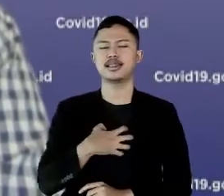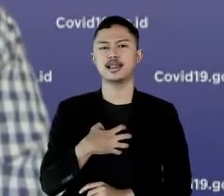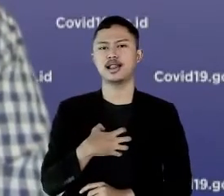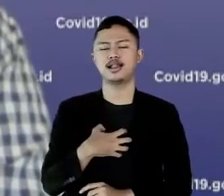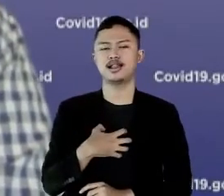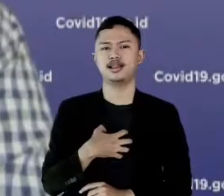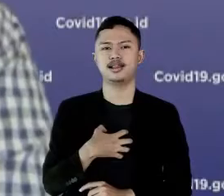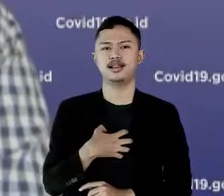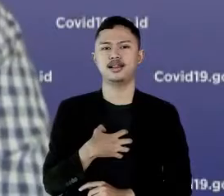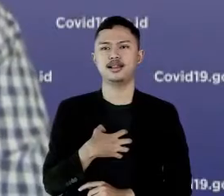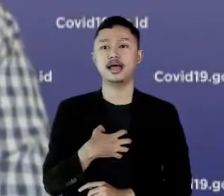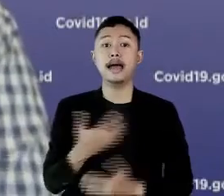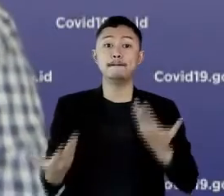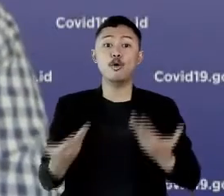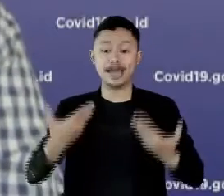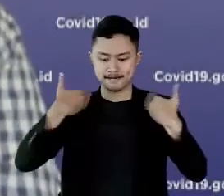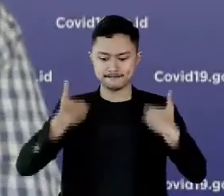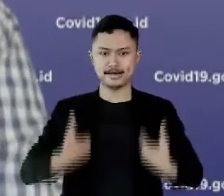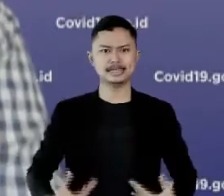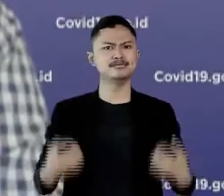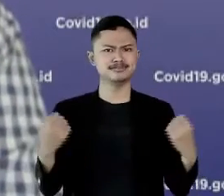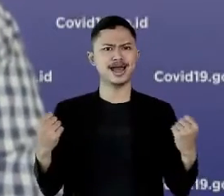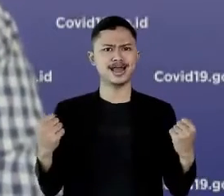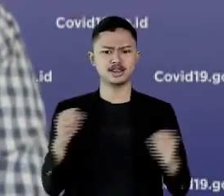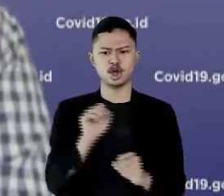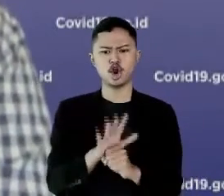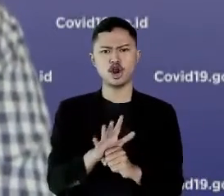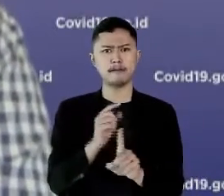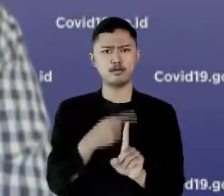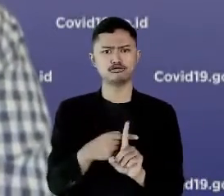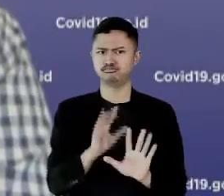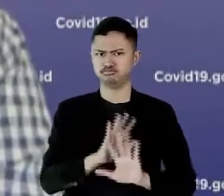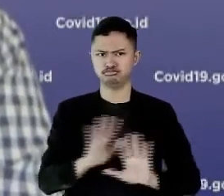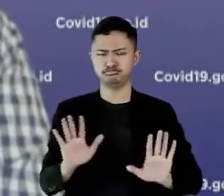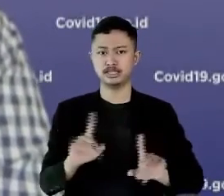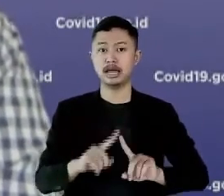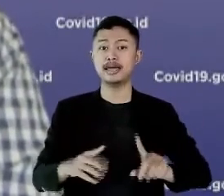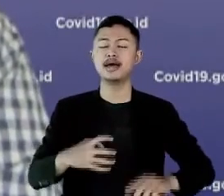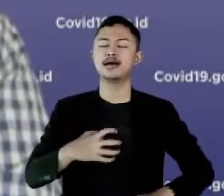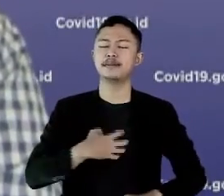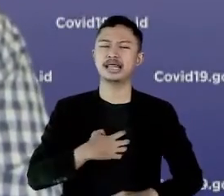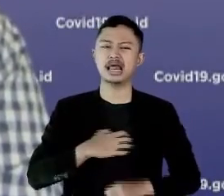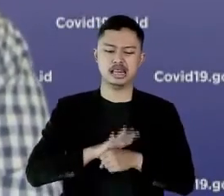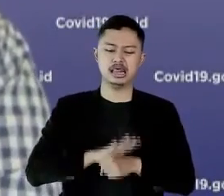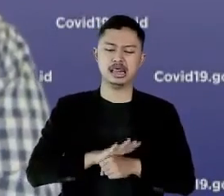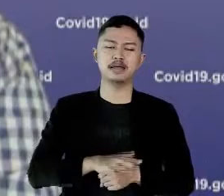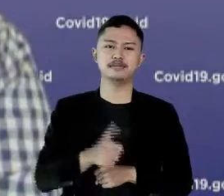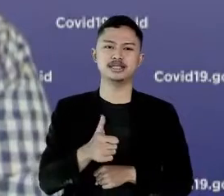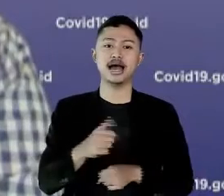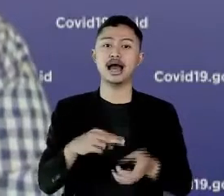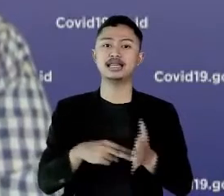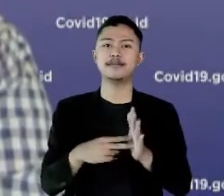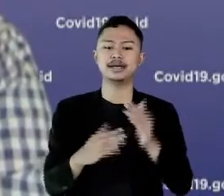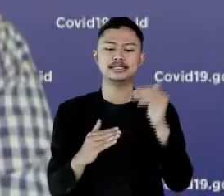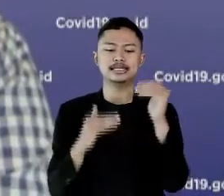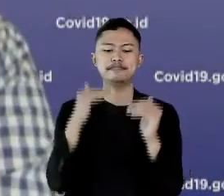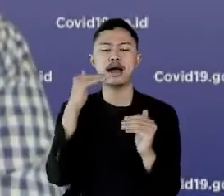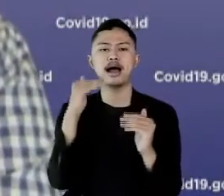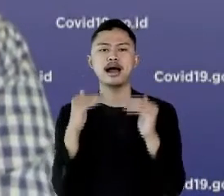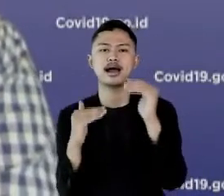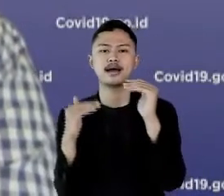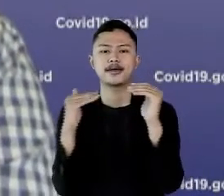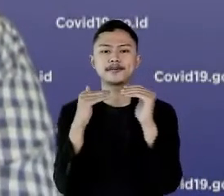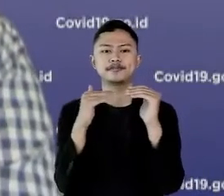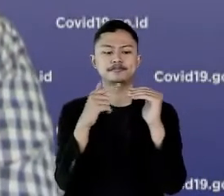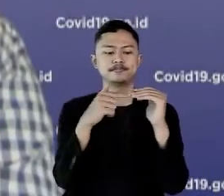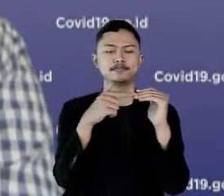fisik saya gitu. Padahal mungkin fisik sehat, saya tidak terinfeksi misalnya, tapi ya kita tahu itu semua harus kita seimbangkan, menjaga kesehatan